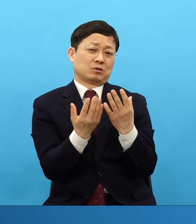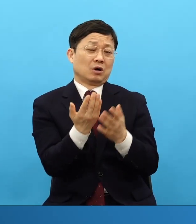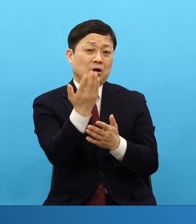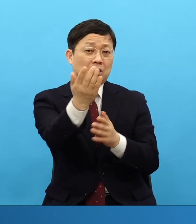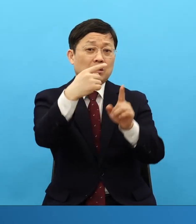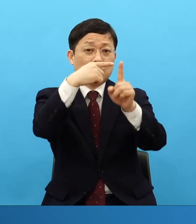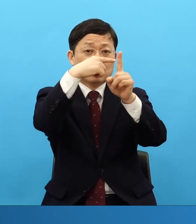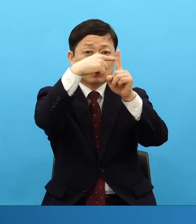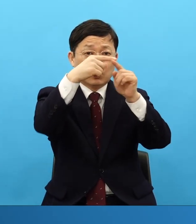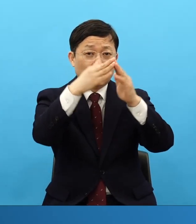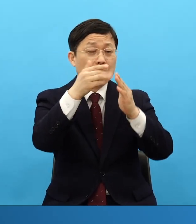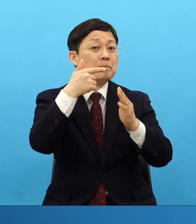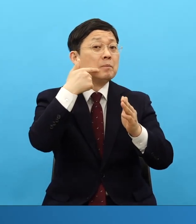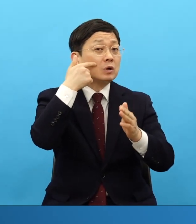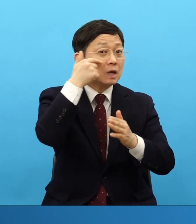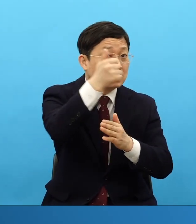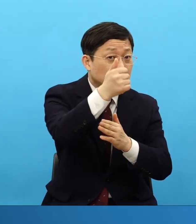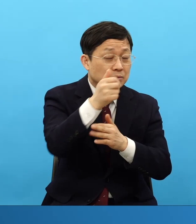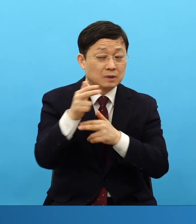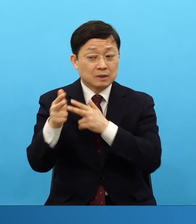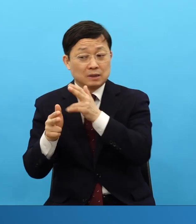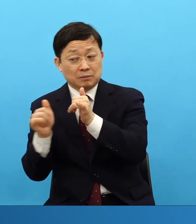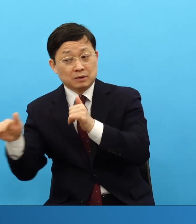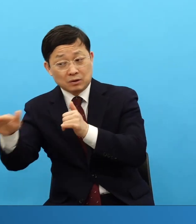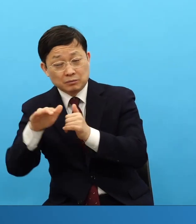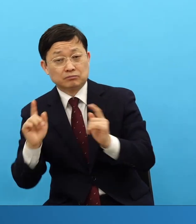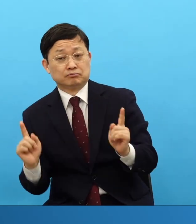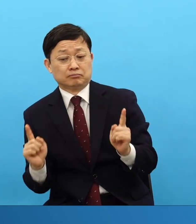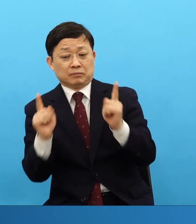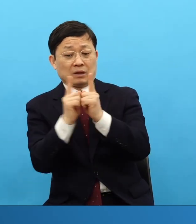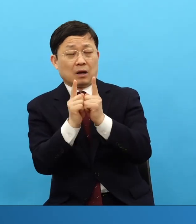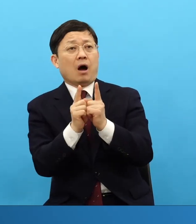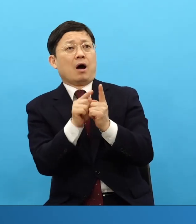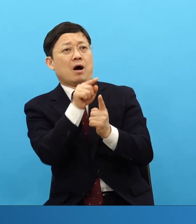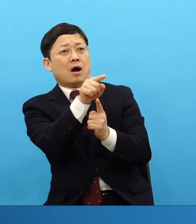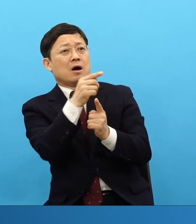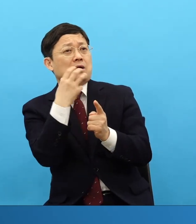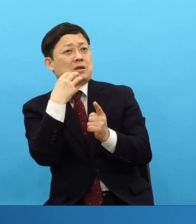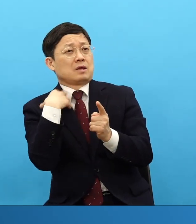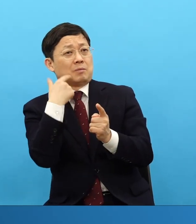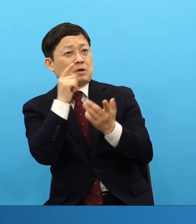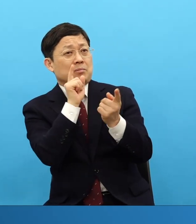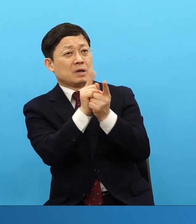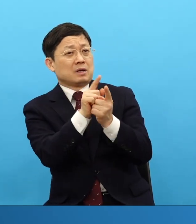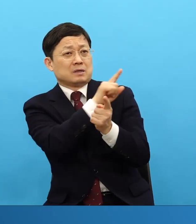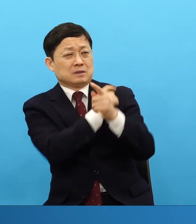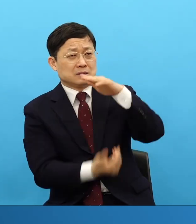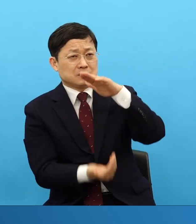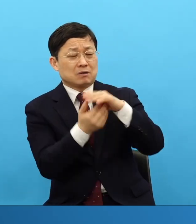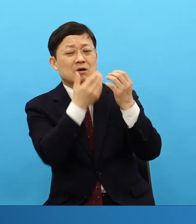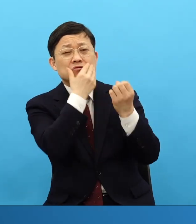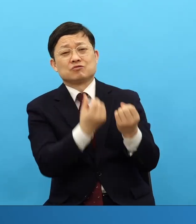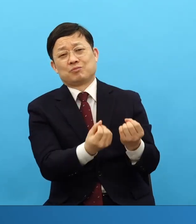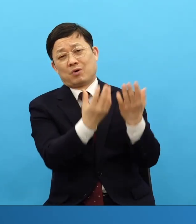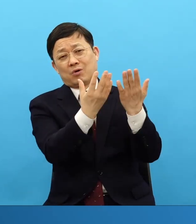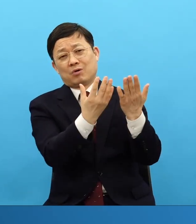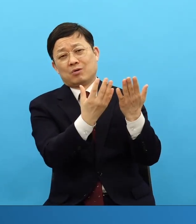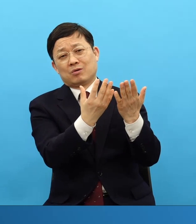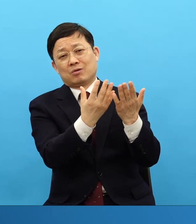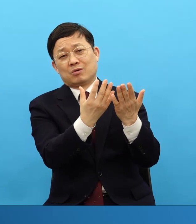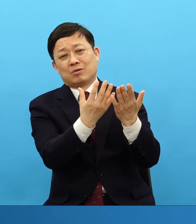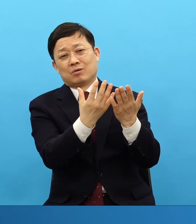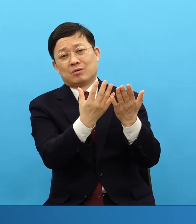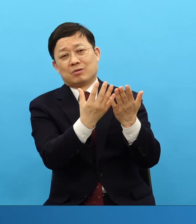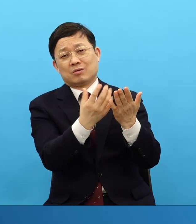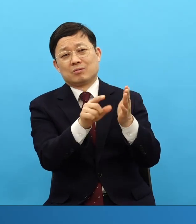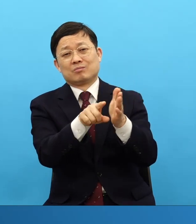목사님을 최고의 만남으로 만드세요. When you return, 한 번 사는데 그렇잖아요. you meet with your pastors, make it the greatest meeting because you live one